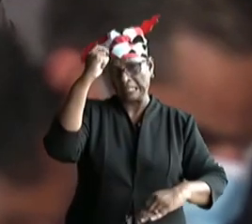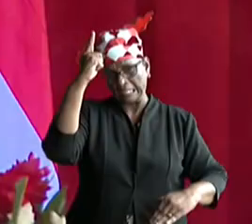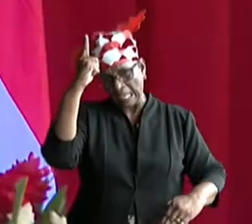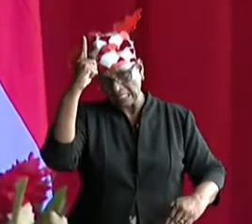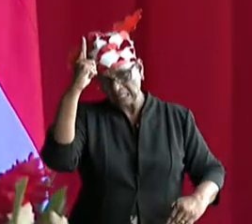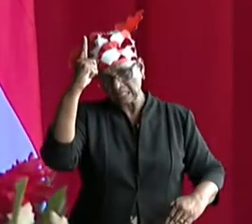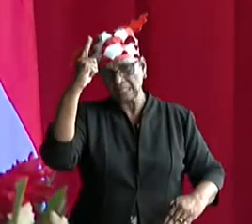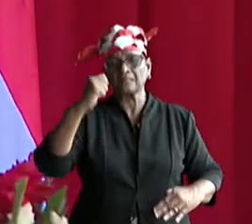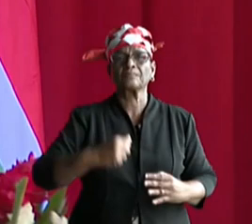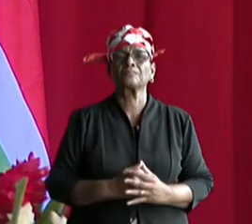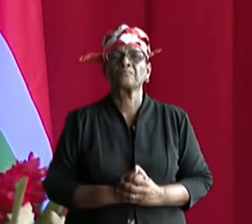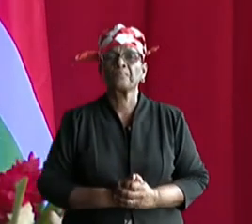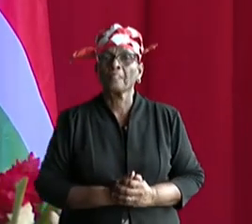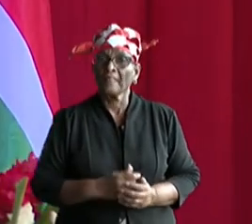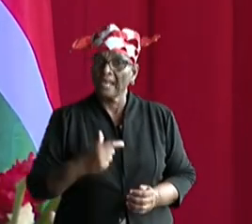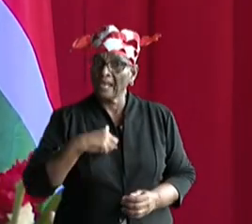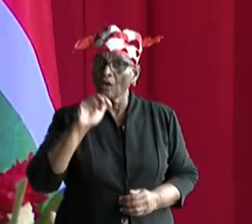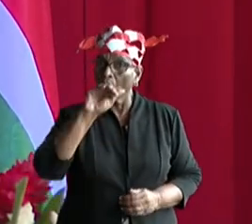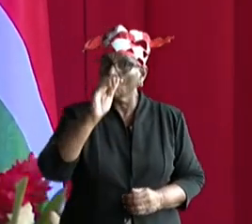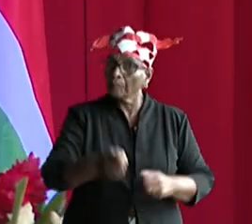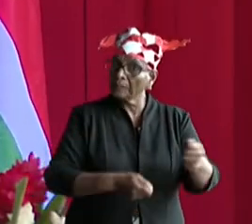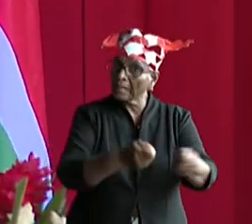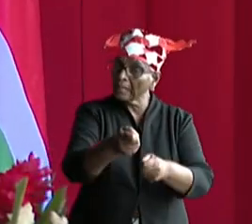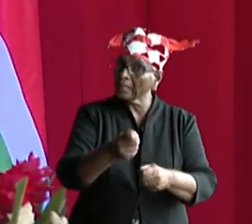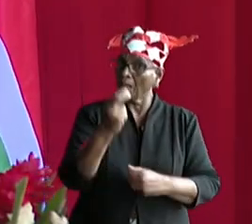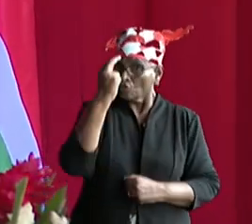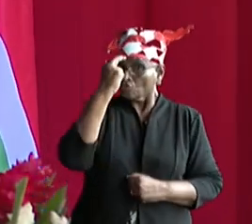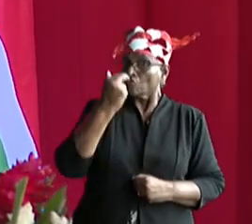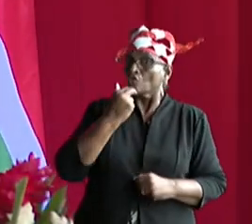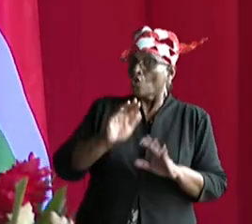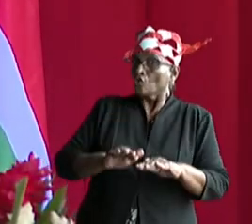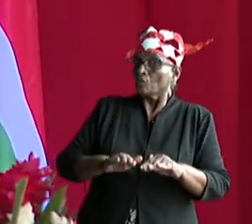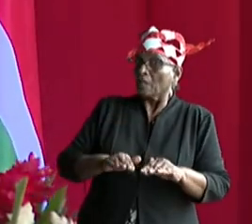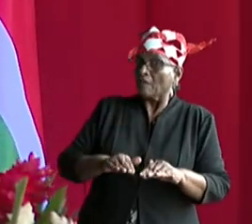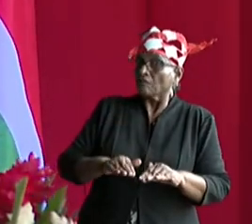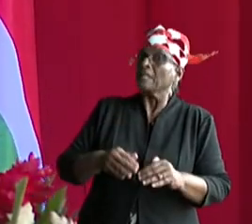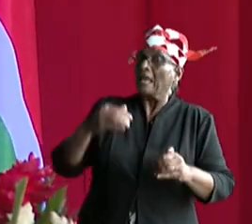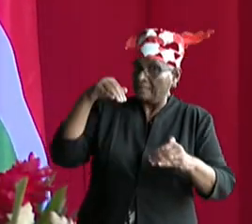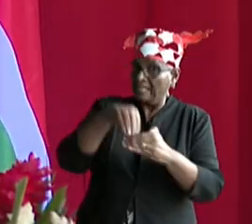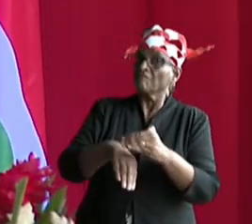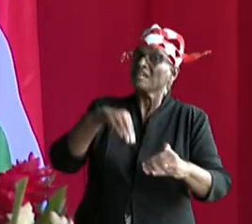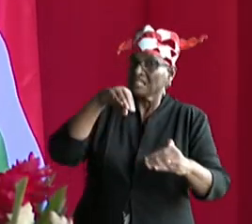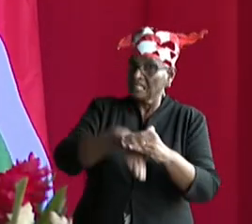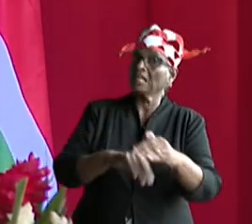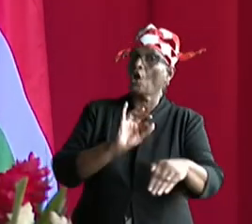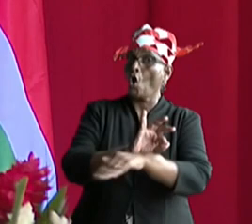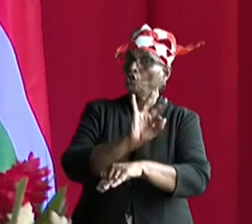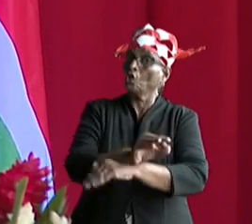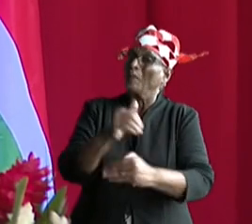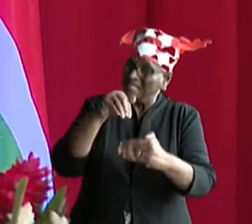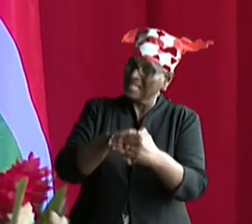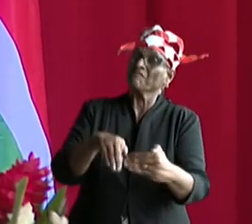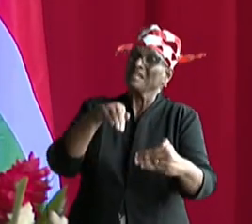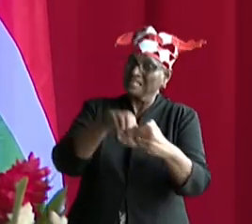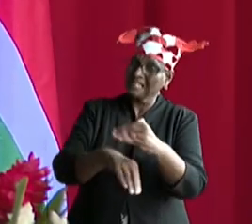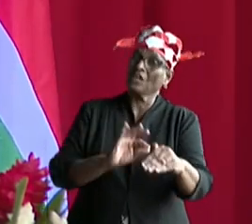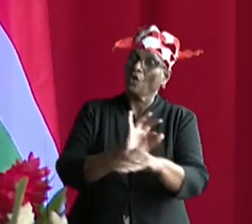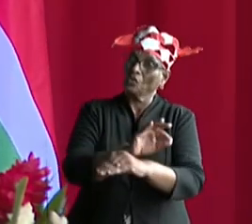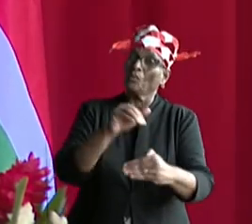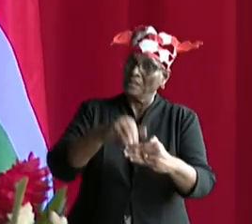vandaag dan ook de regering op om serieus te blijven en te blijven investeren in onderwijs. Deze